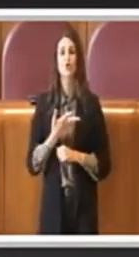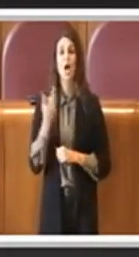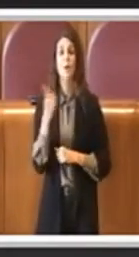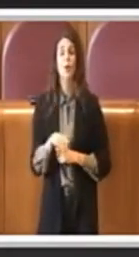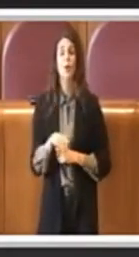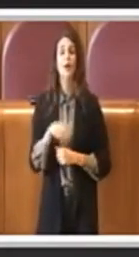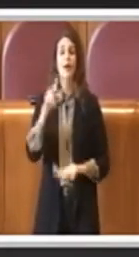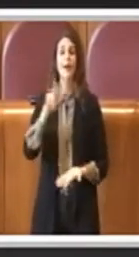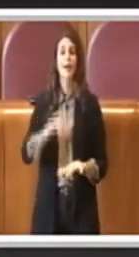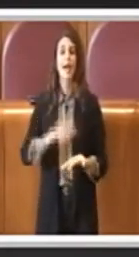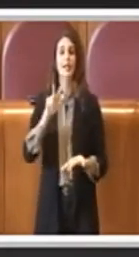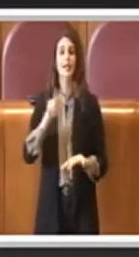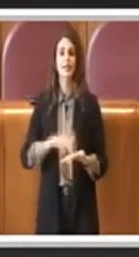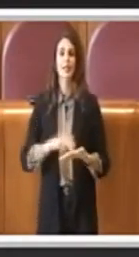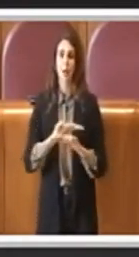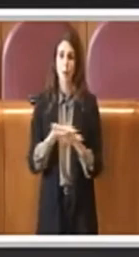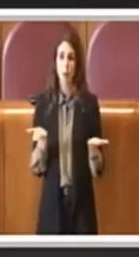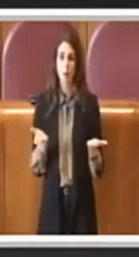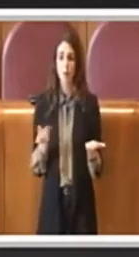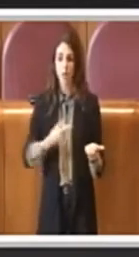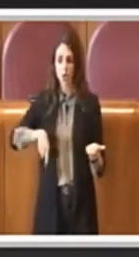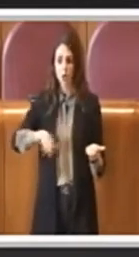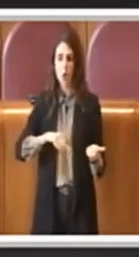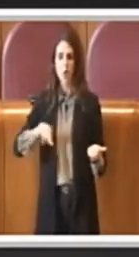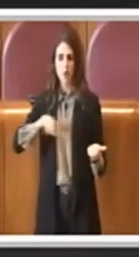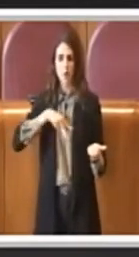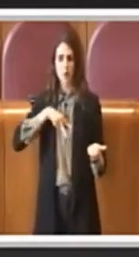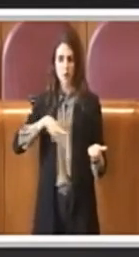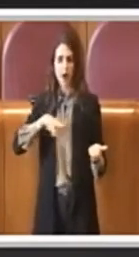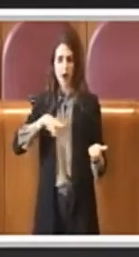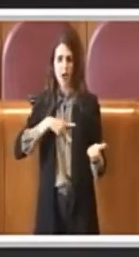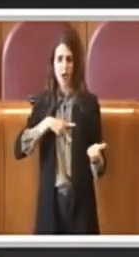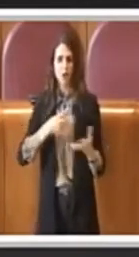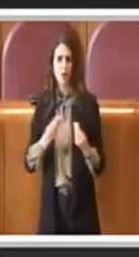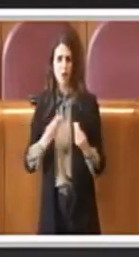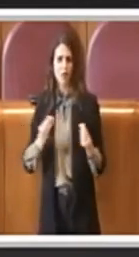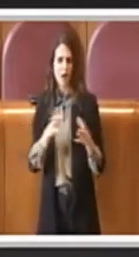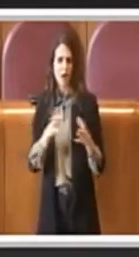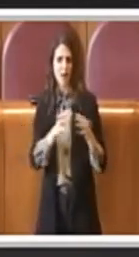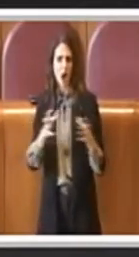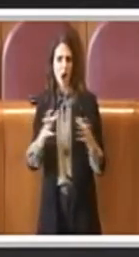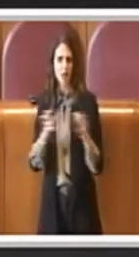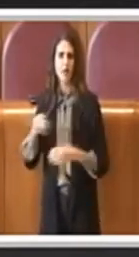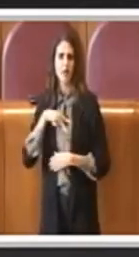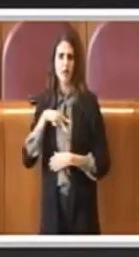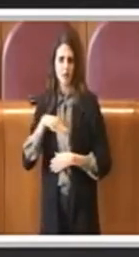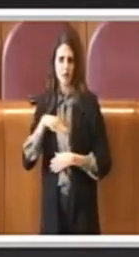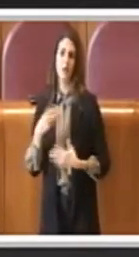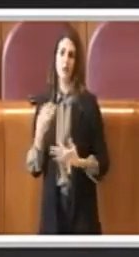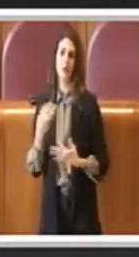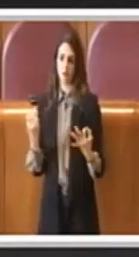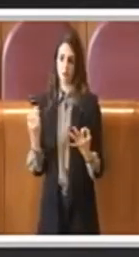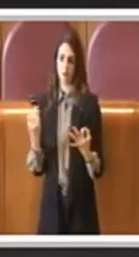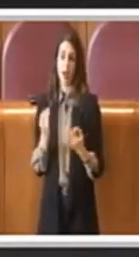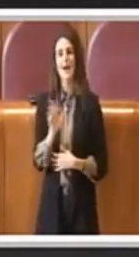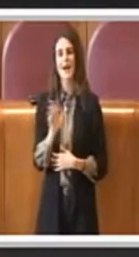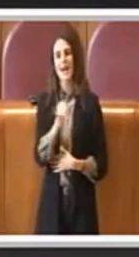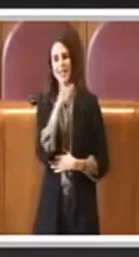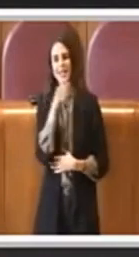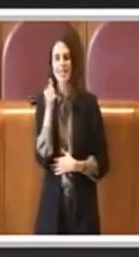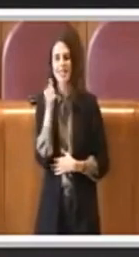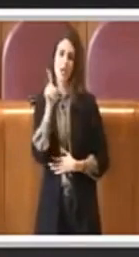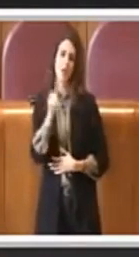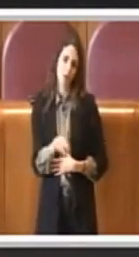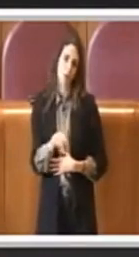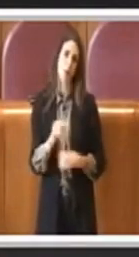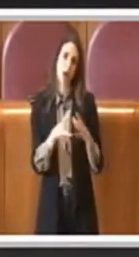Ci mancherebbe, ben venga il privato e le tante start-up che ci sono nel settore, ma secondo me è opportuna anche una presenza di un